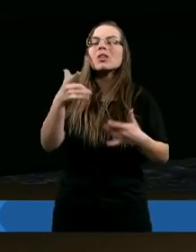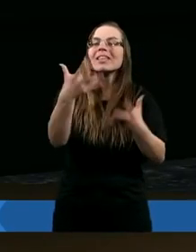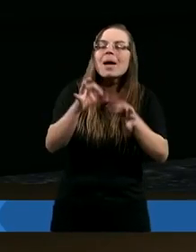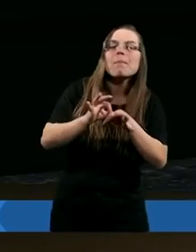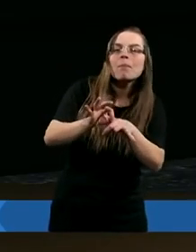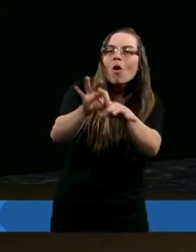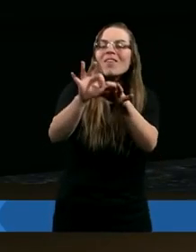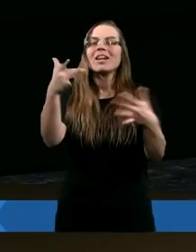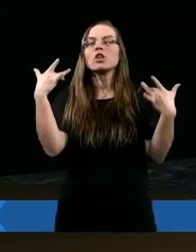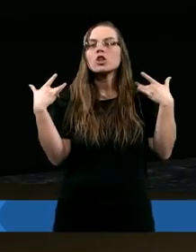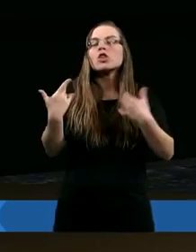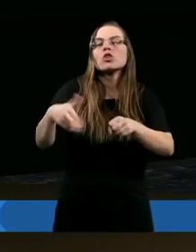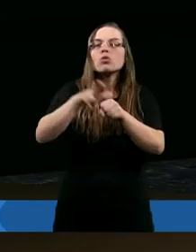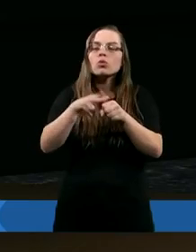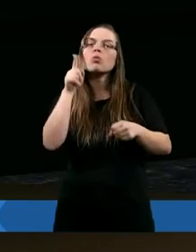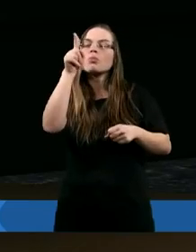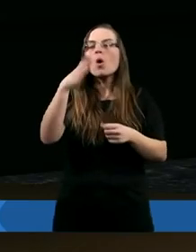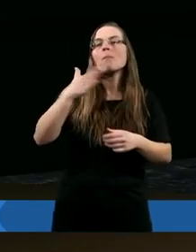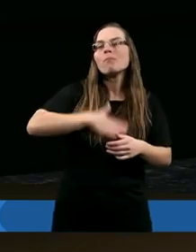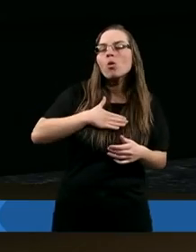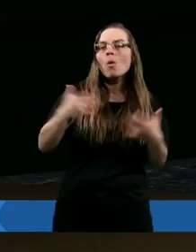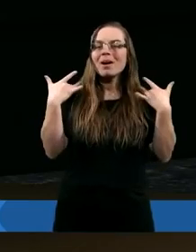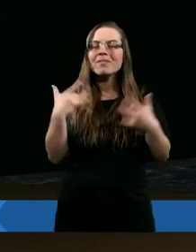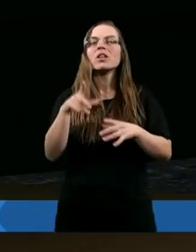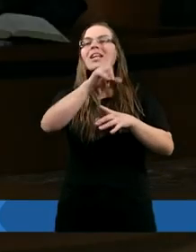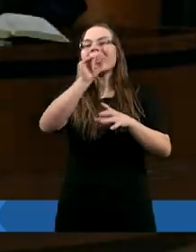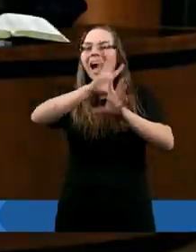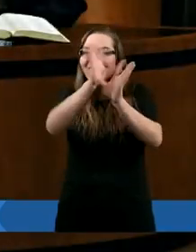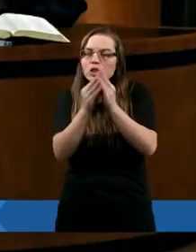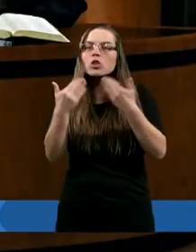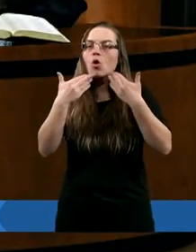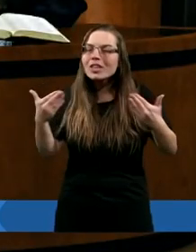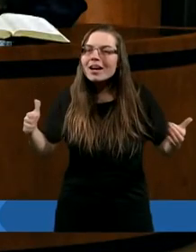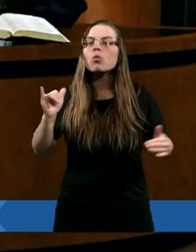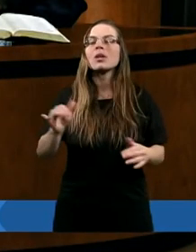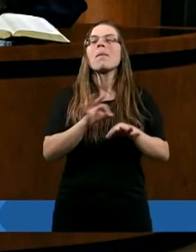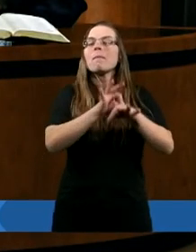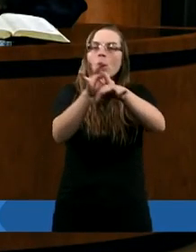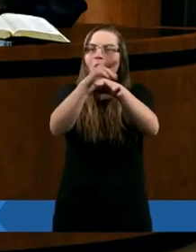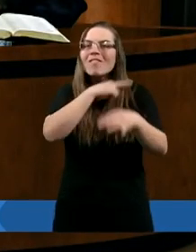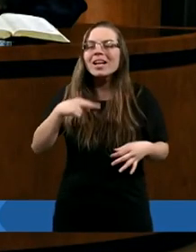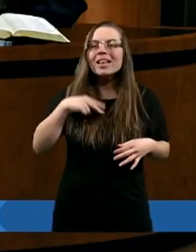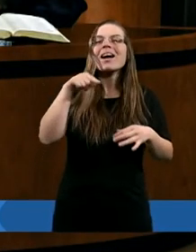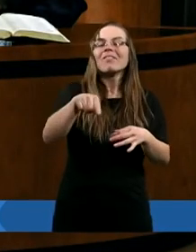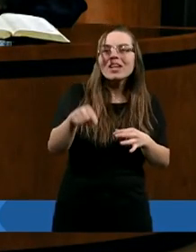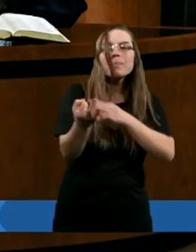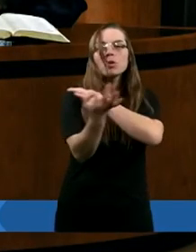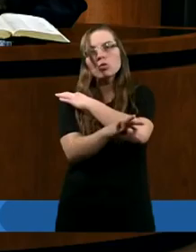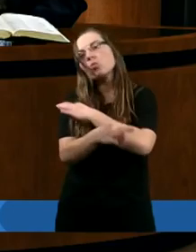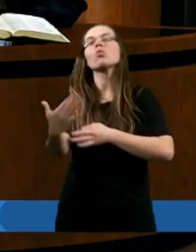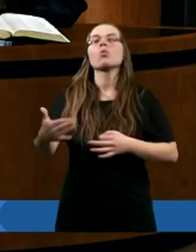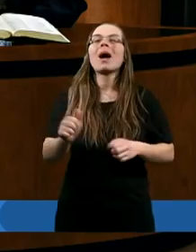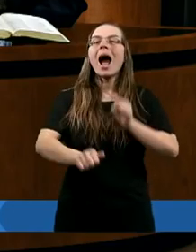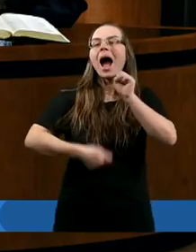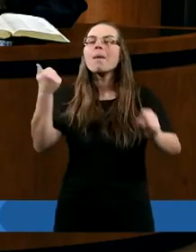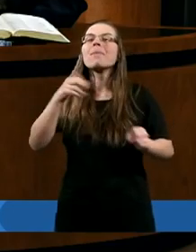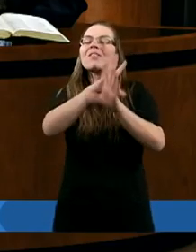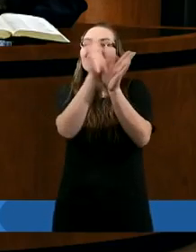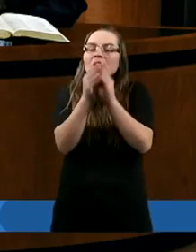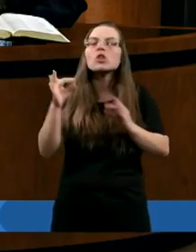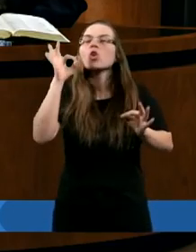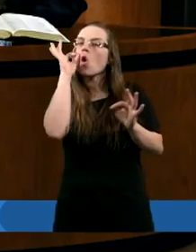prowadzić życie, które się Tobie podoba. Za wszystko dziękujemy. Prowadź nas w tym studium, abyśmy